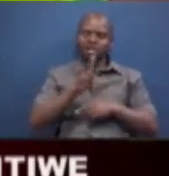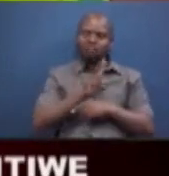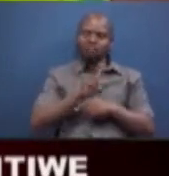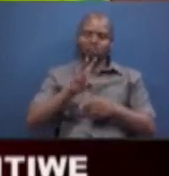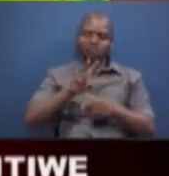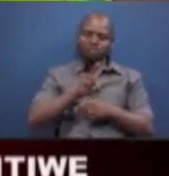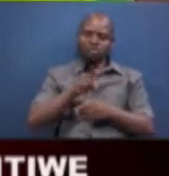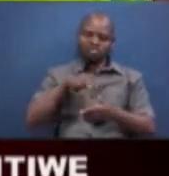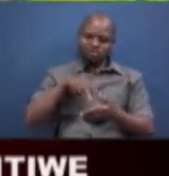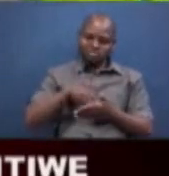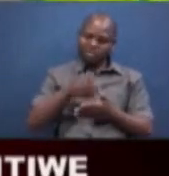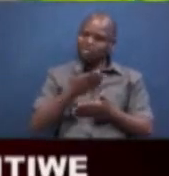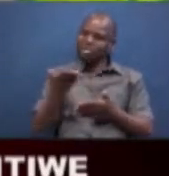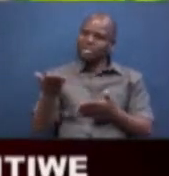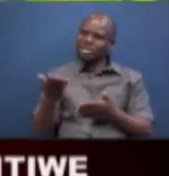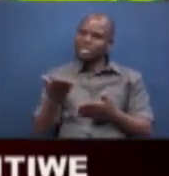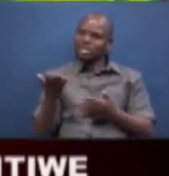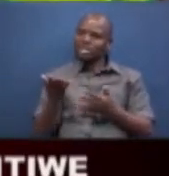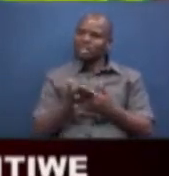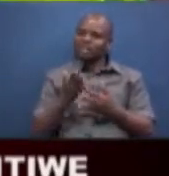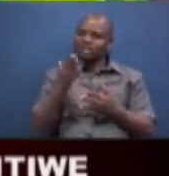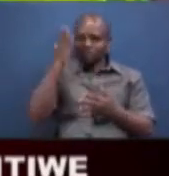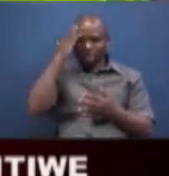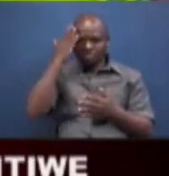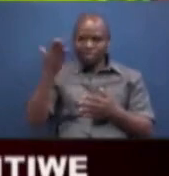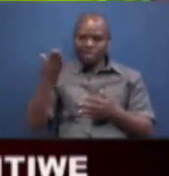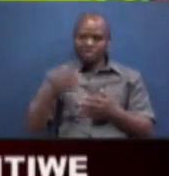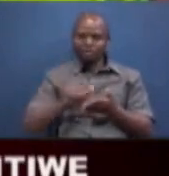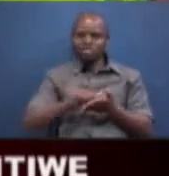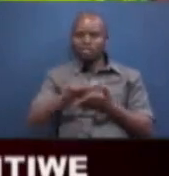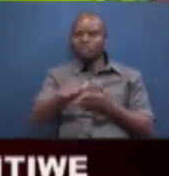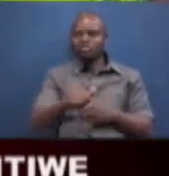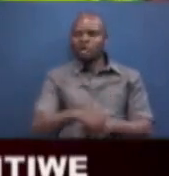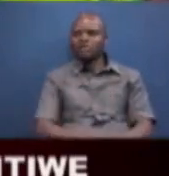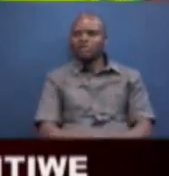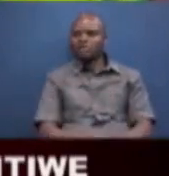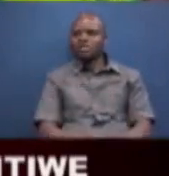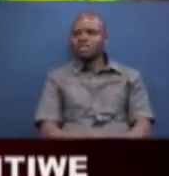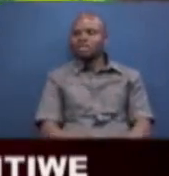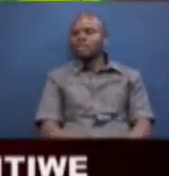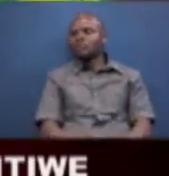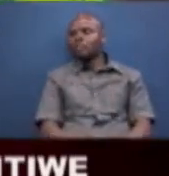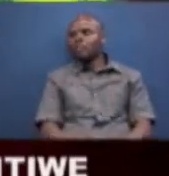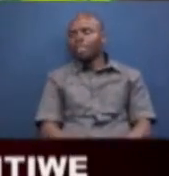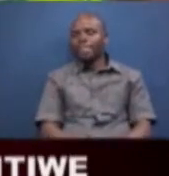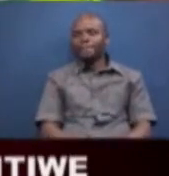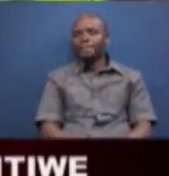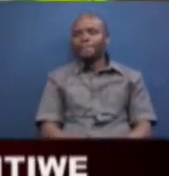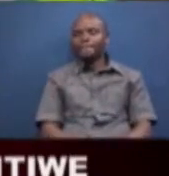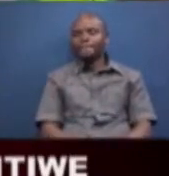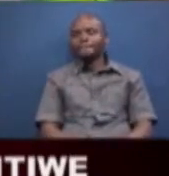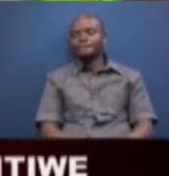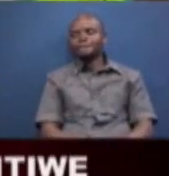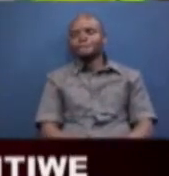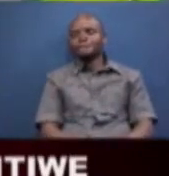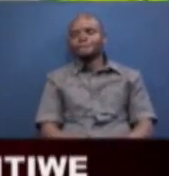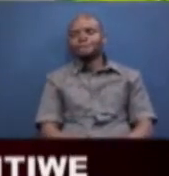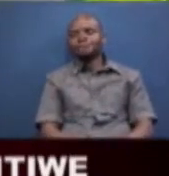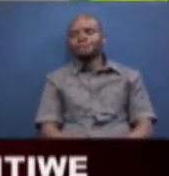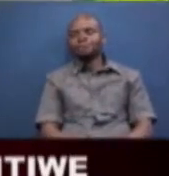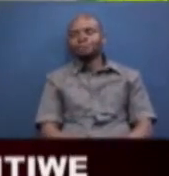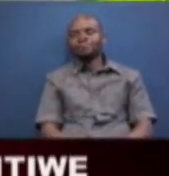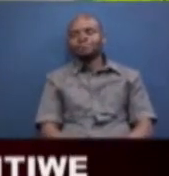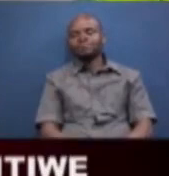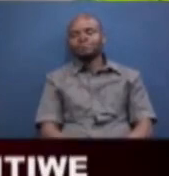kusimamia, lakini wengine kati yao tunajua kwamba wamenunuliwa, ndio sababu inawafanya waendelee na dhamira hii